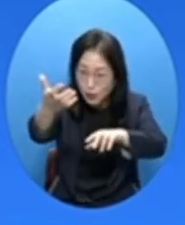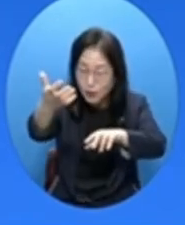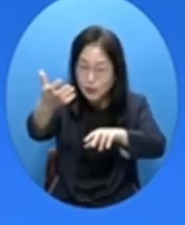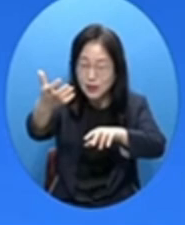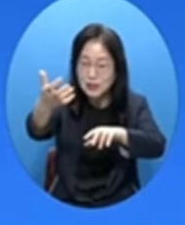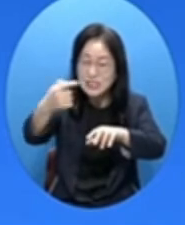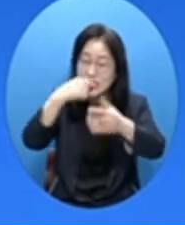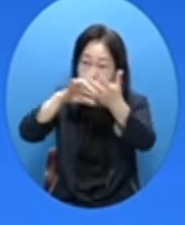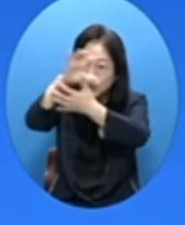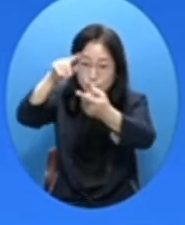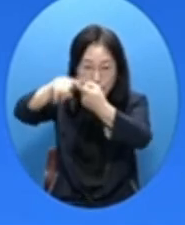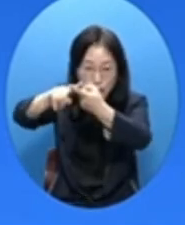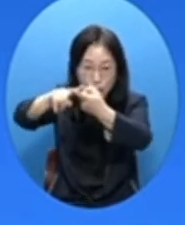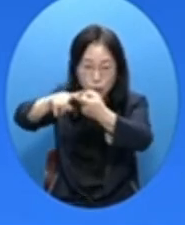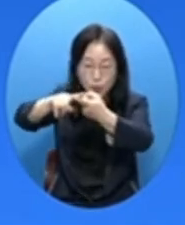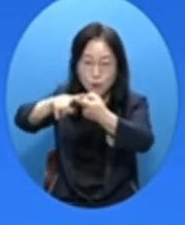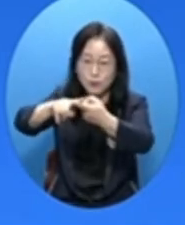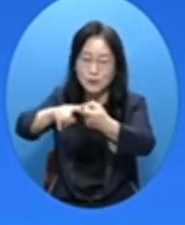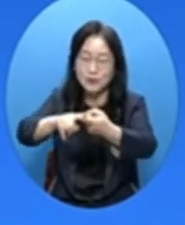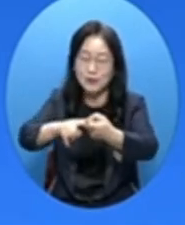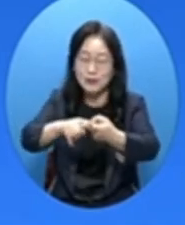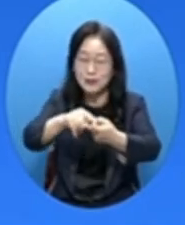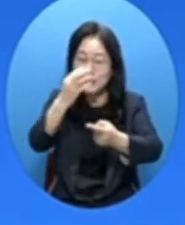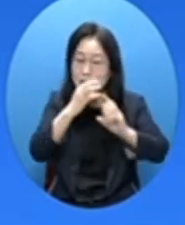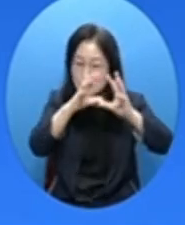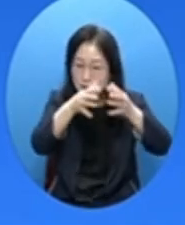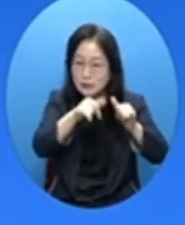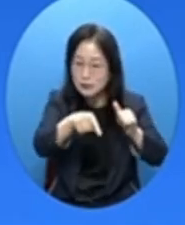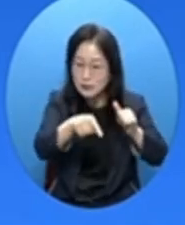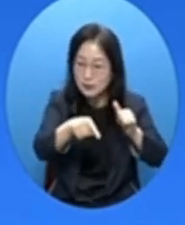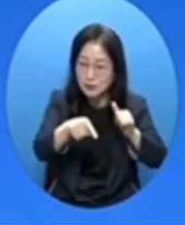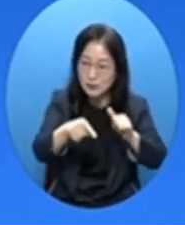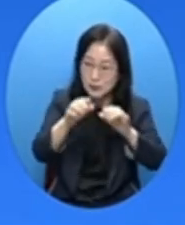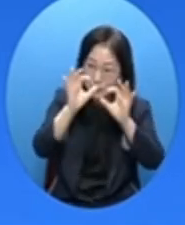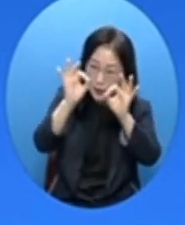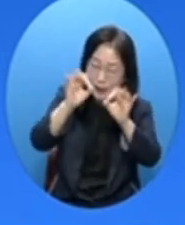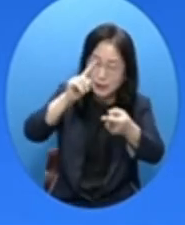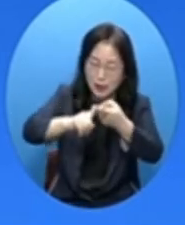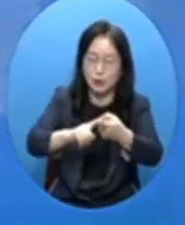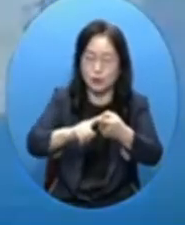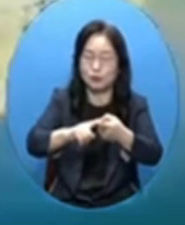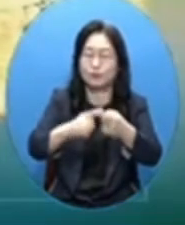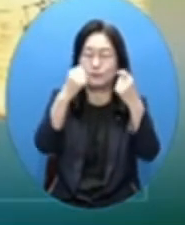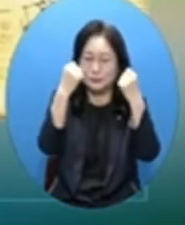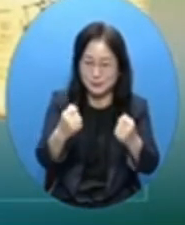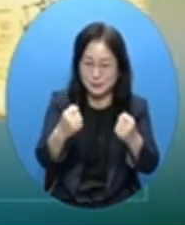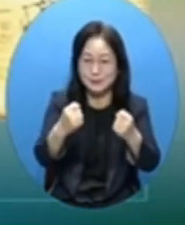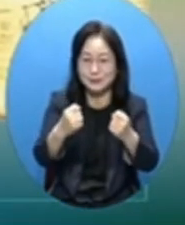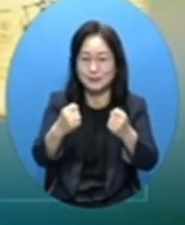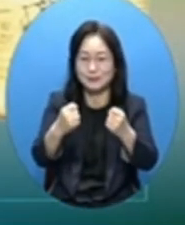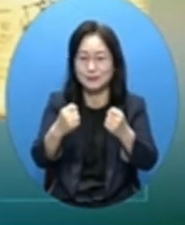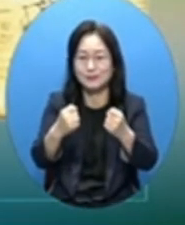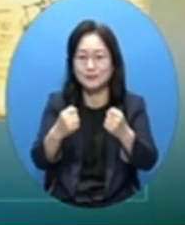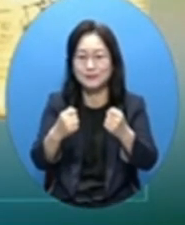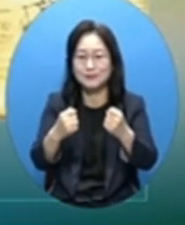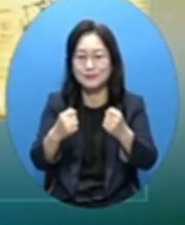구름이 성막에 머물러 있으면 저들은 가던 길을 멈추고 그곳에서